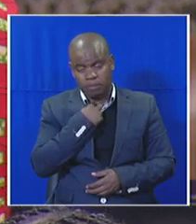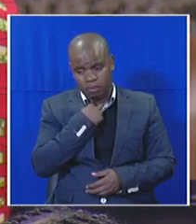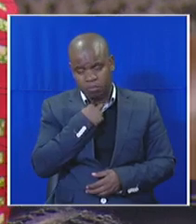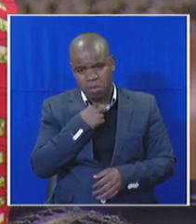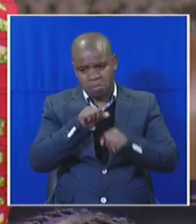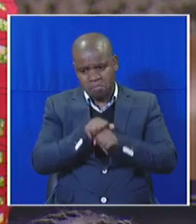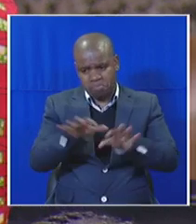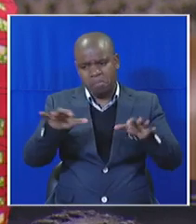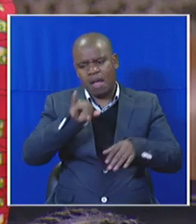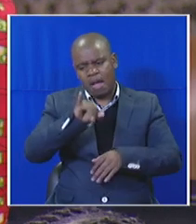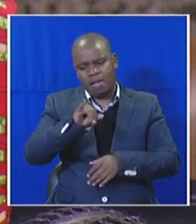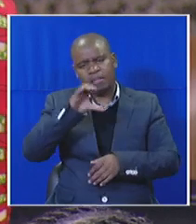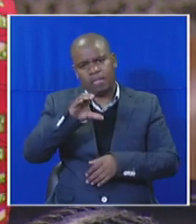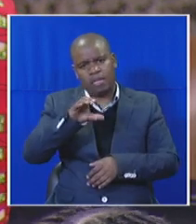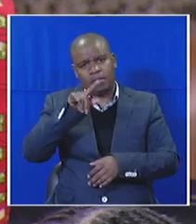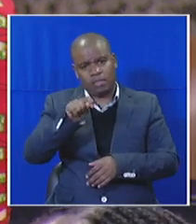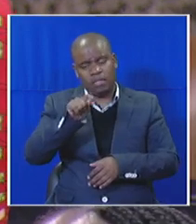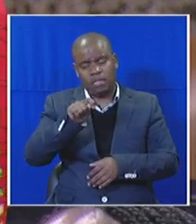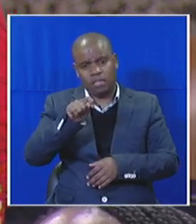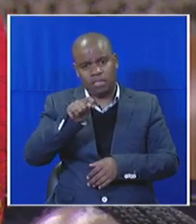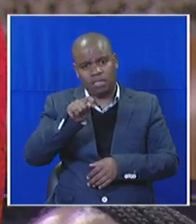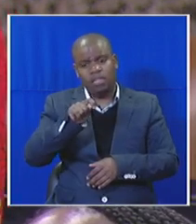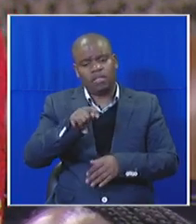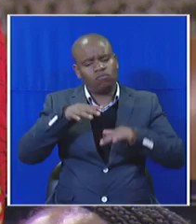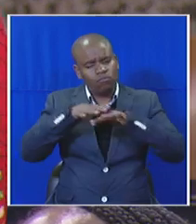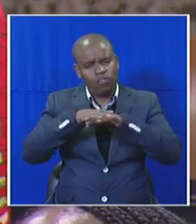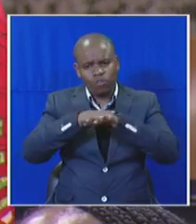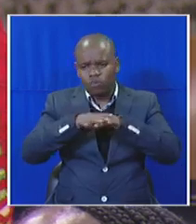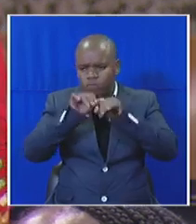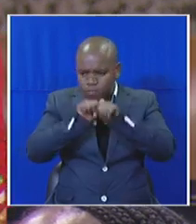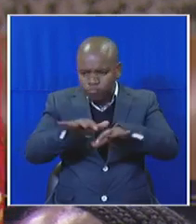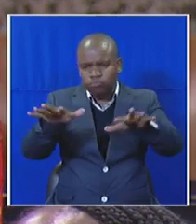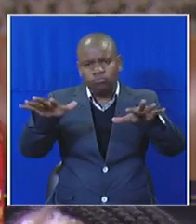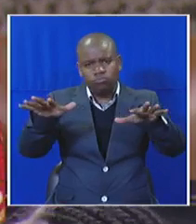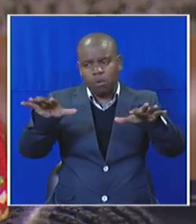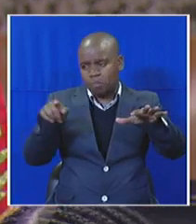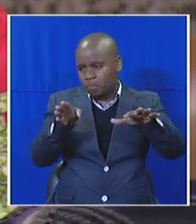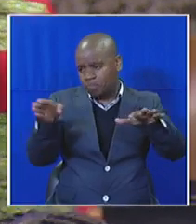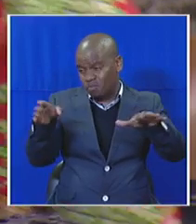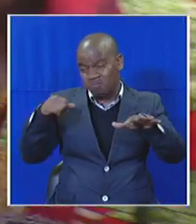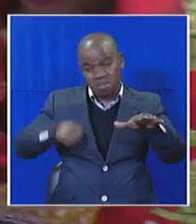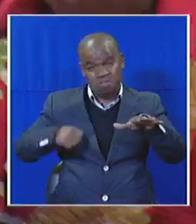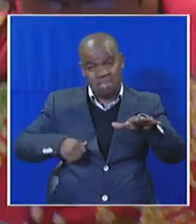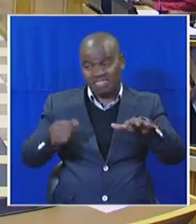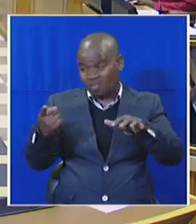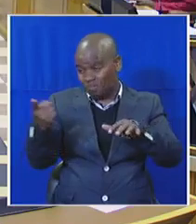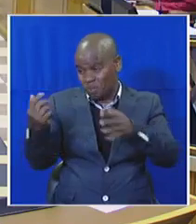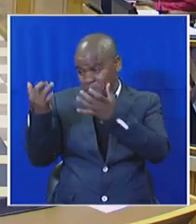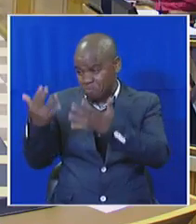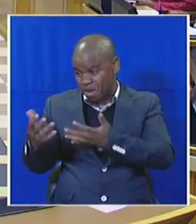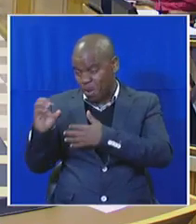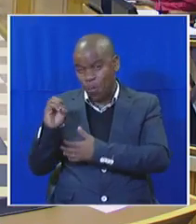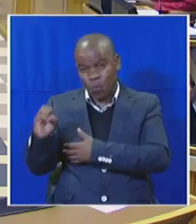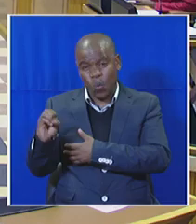komasipala abangathathi intweni ikakhulukazi. Ngiyazibongela somlomo. Honorable